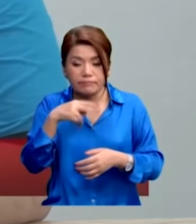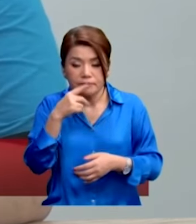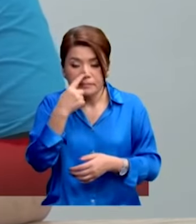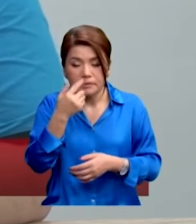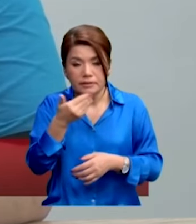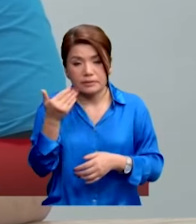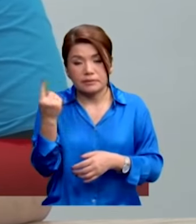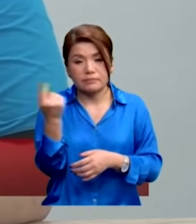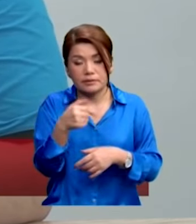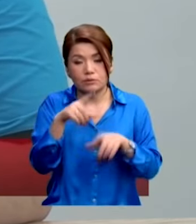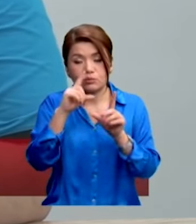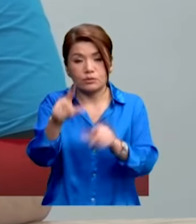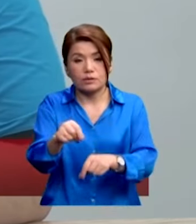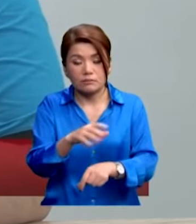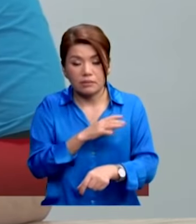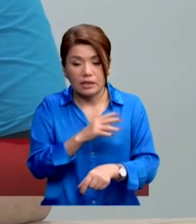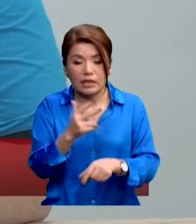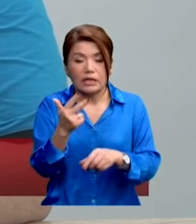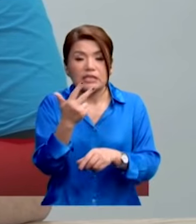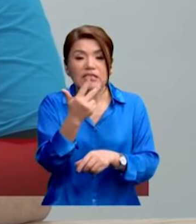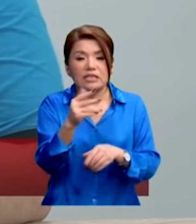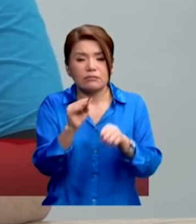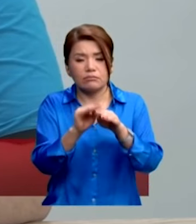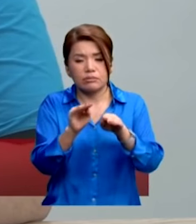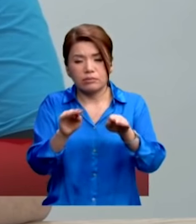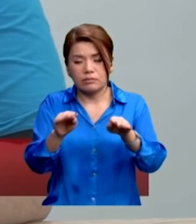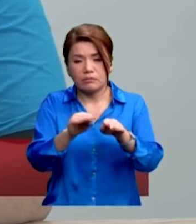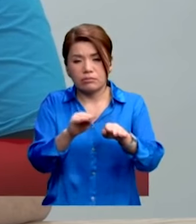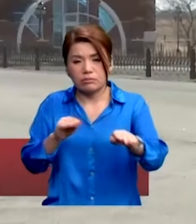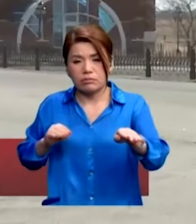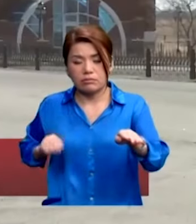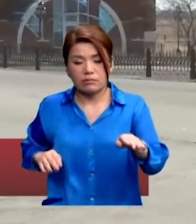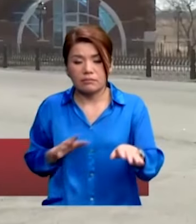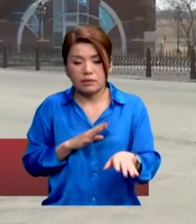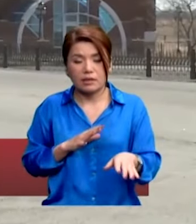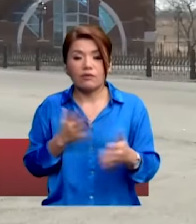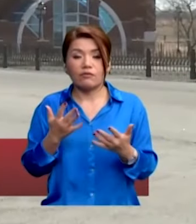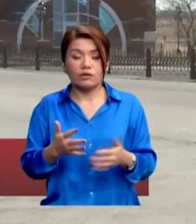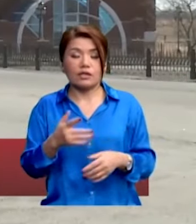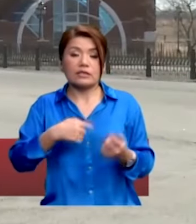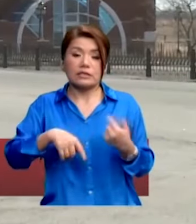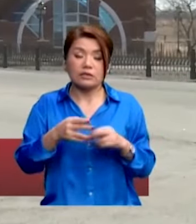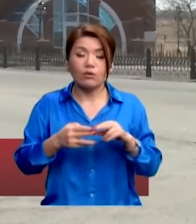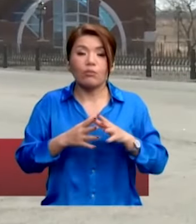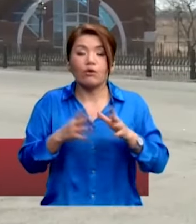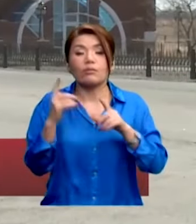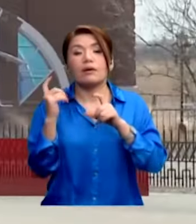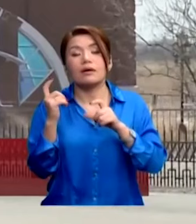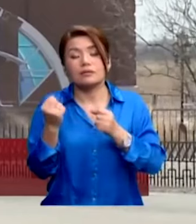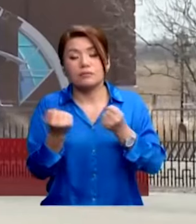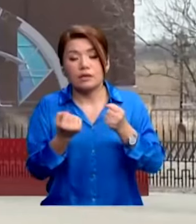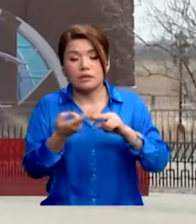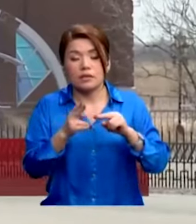неделю назад я уезжал там в три ряда машины стоят уже на встречную полосу полез объяснил бизнес и то почему большегрузы пересекают